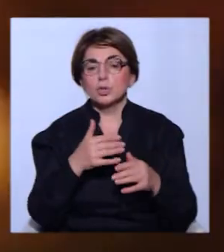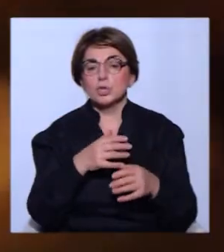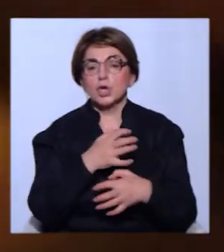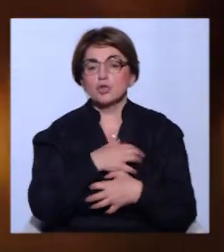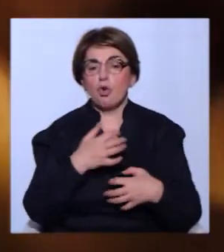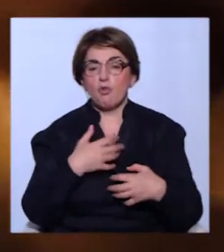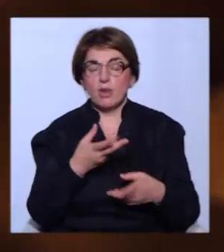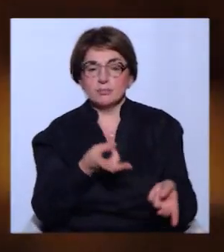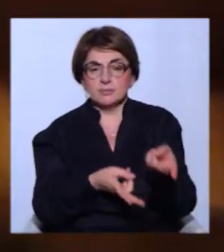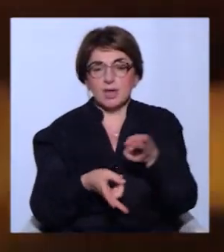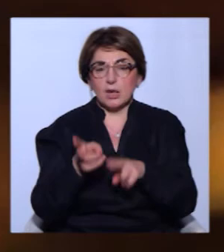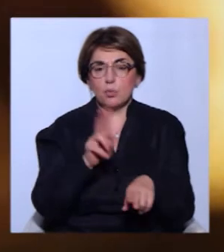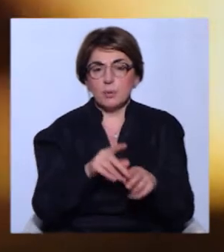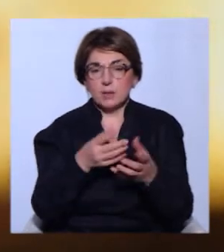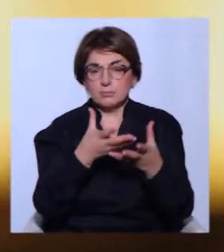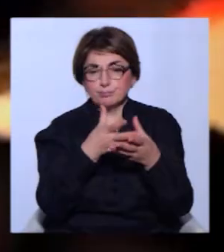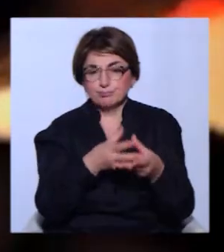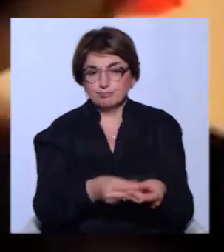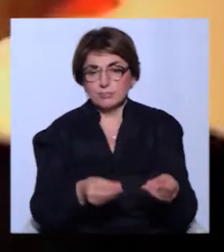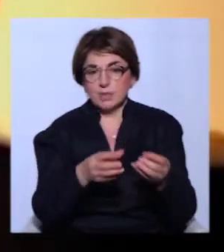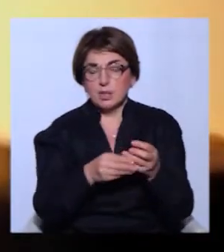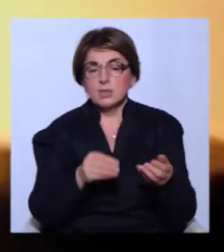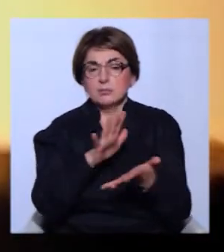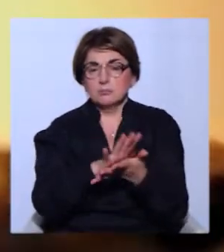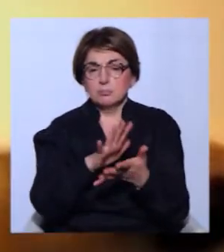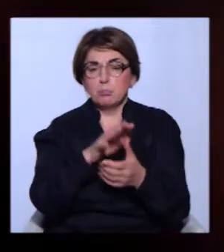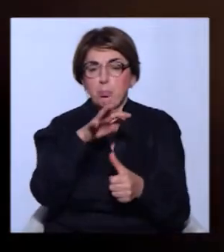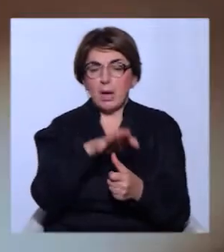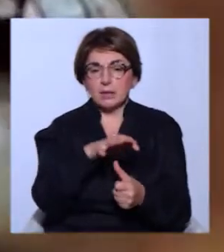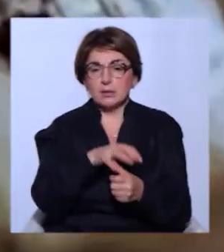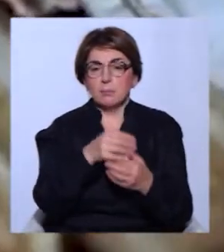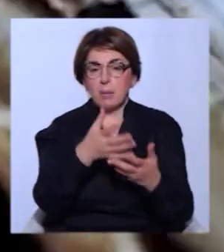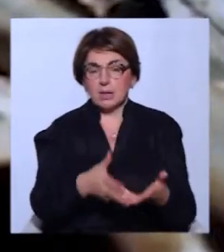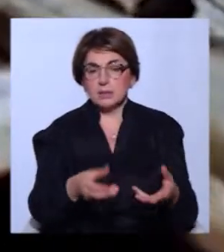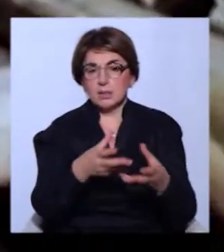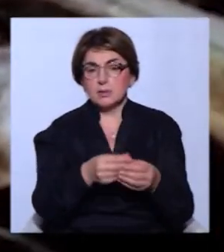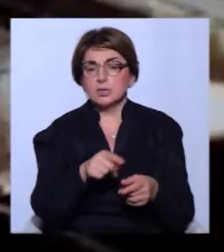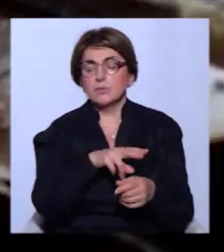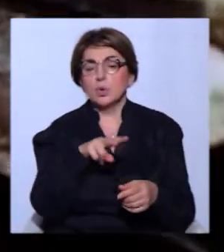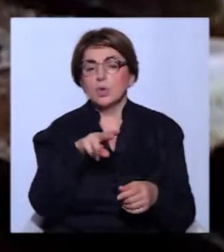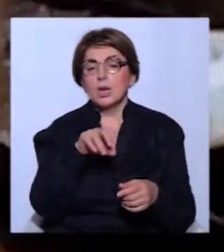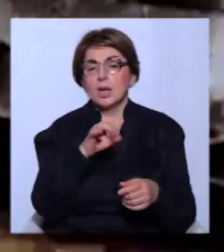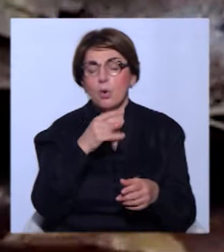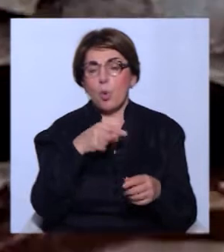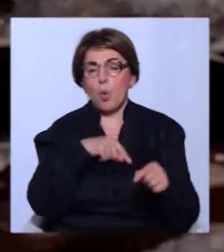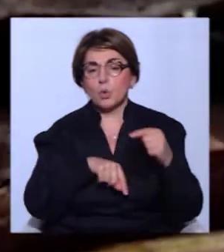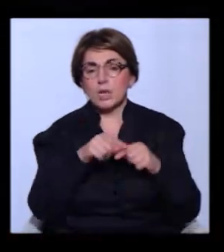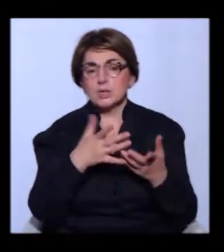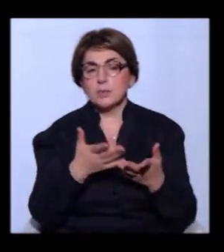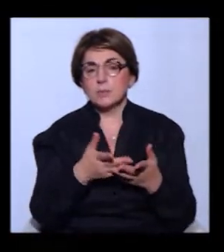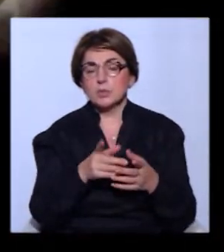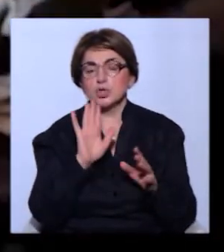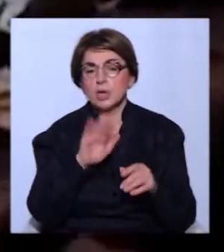ცხოველები დაიღუპებიან, მათ ხრწნიან ჯერ დეტრიტოფაგები, შეგახსენეთ, რომ დეტრიტოფაგები ლეშისმჭამელი ორგანიზმები